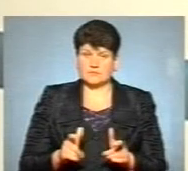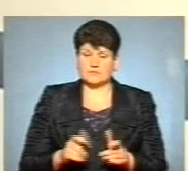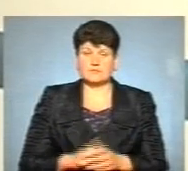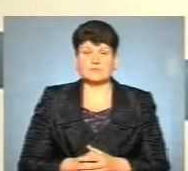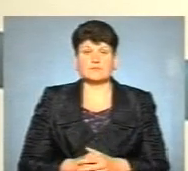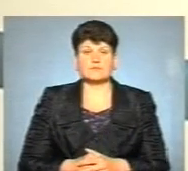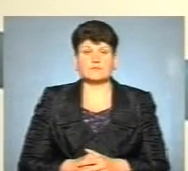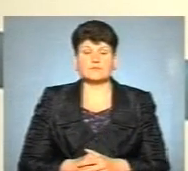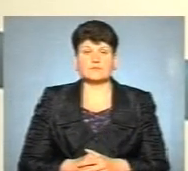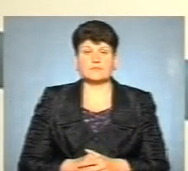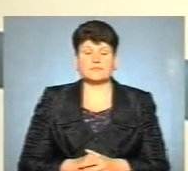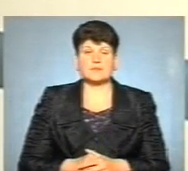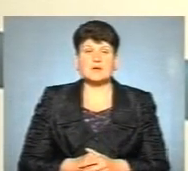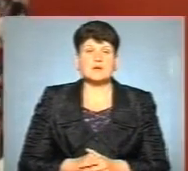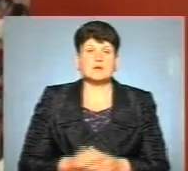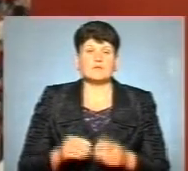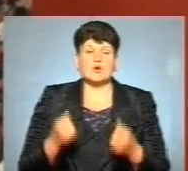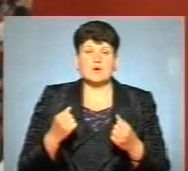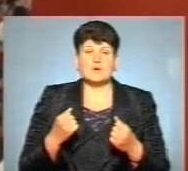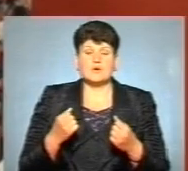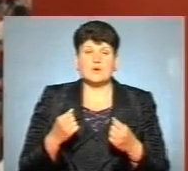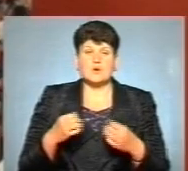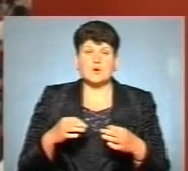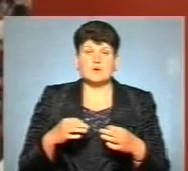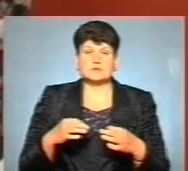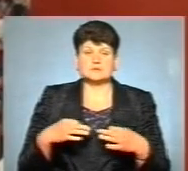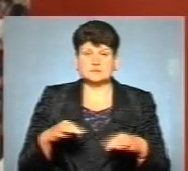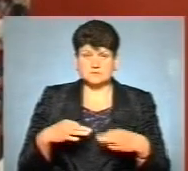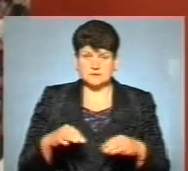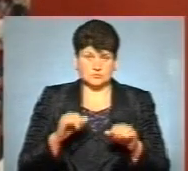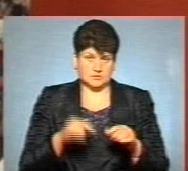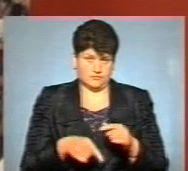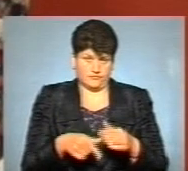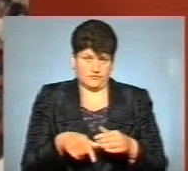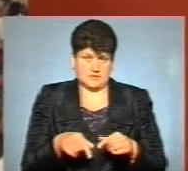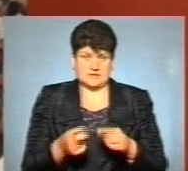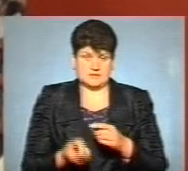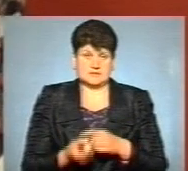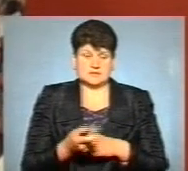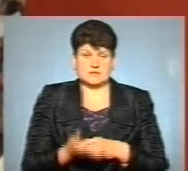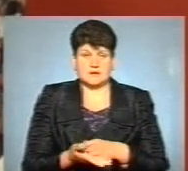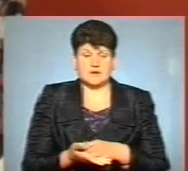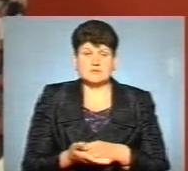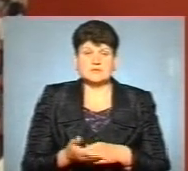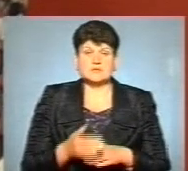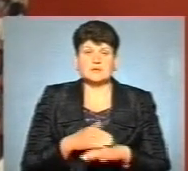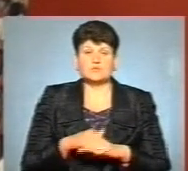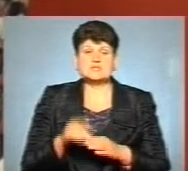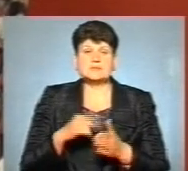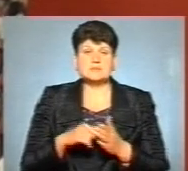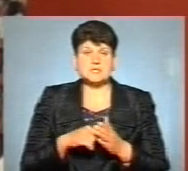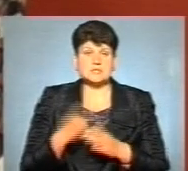карантину. Стосовно громадського транспорту, який також, ймовірно, вже з'явиться, повернеться громадський транспорт на вулиці і міста, і